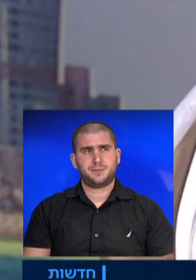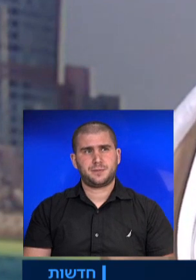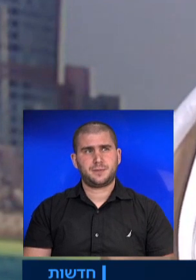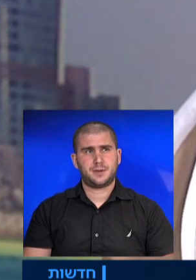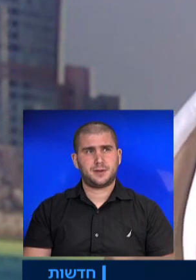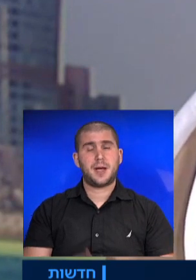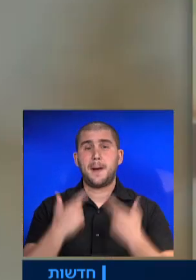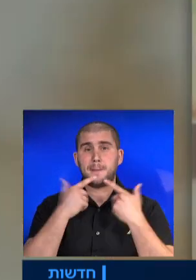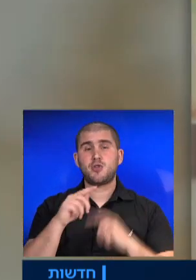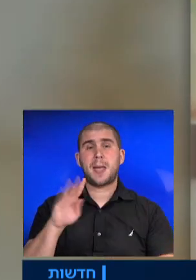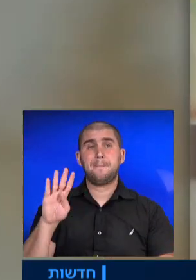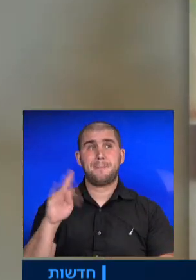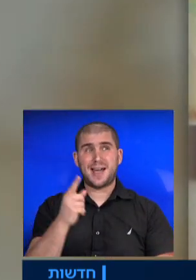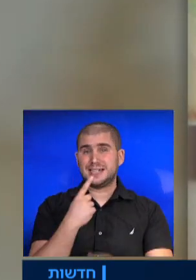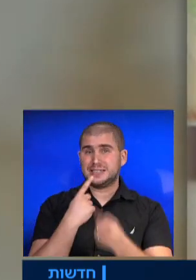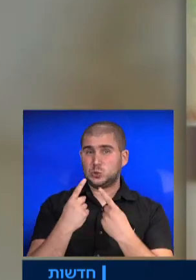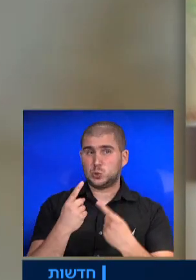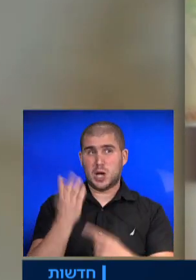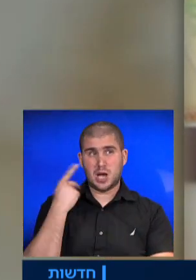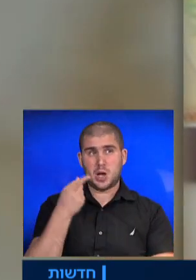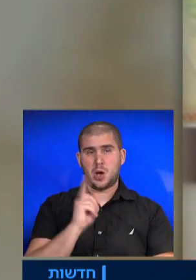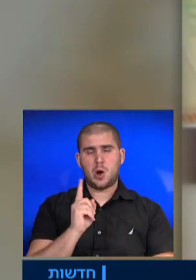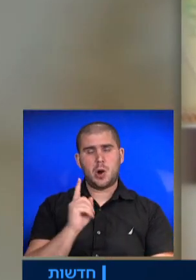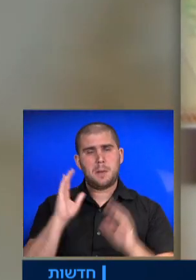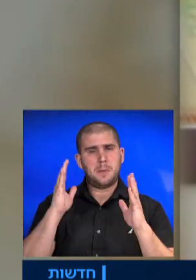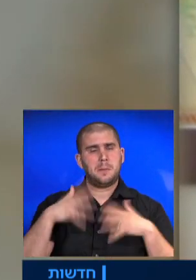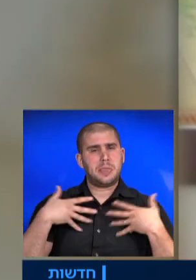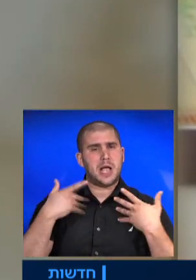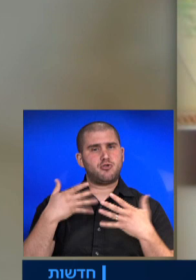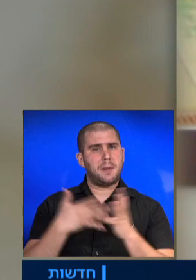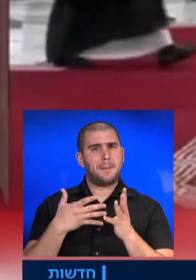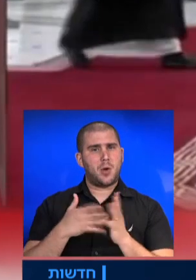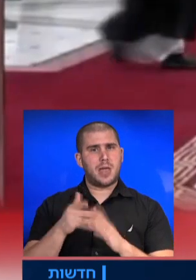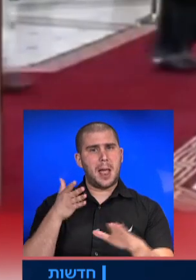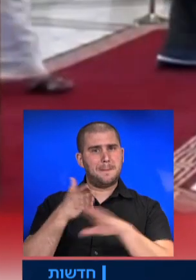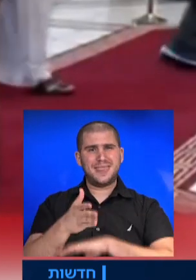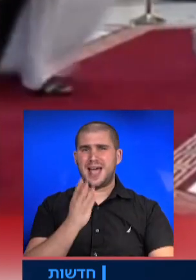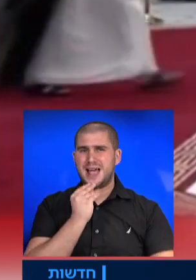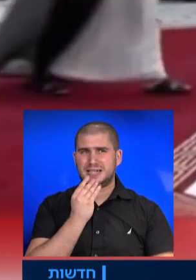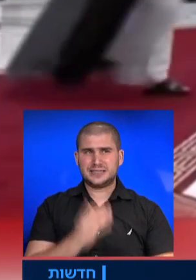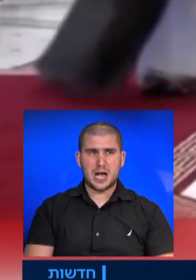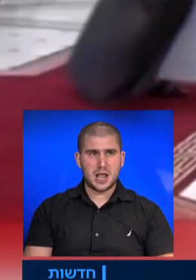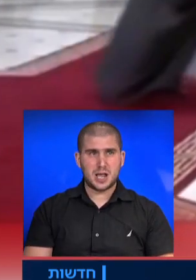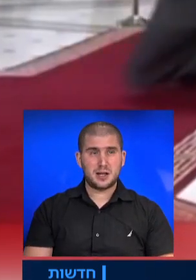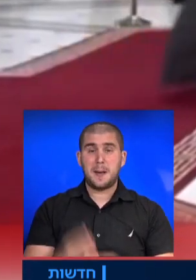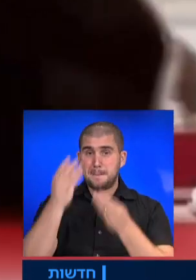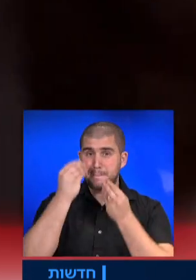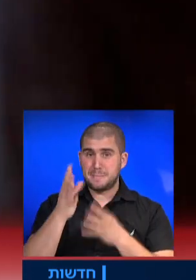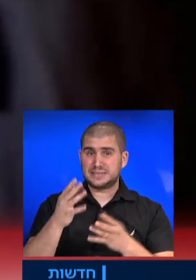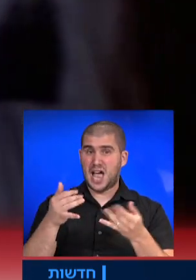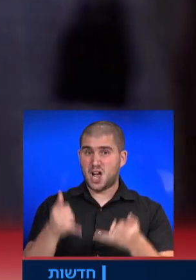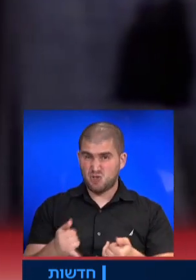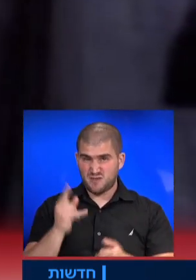הבחרייני ששוחח איתנו לא מתרגש מהביקורת על הפנייה הישירה לישראלים המסר בעת הנוכחית הוא הדבר